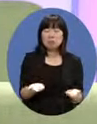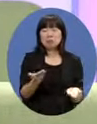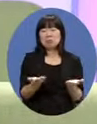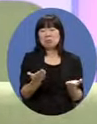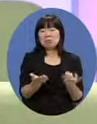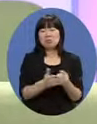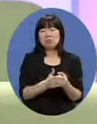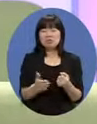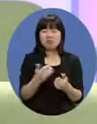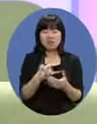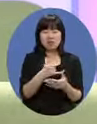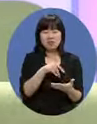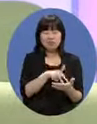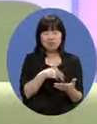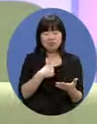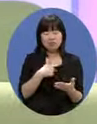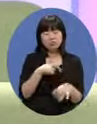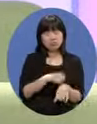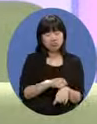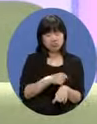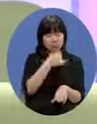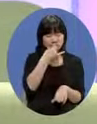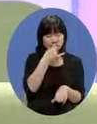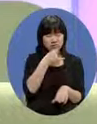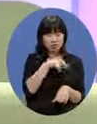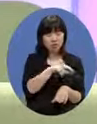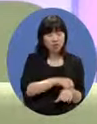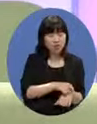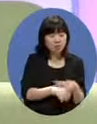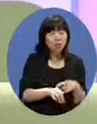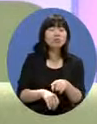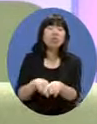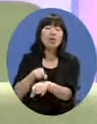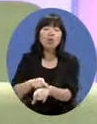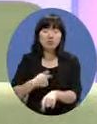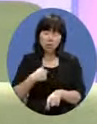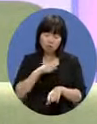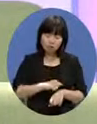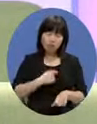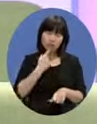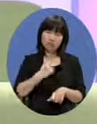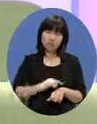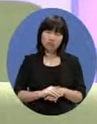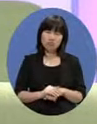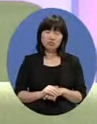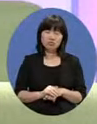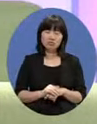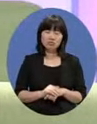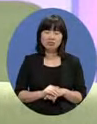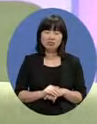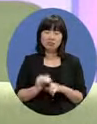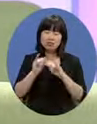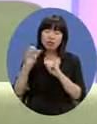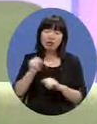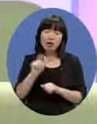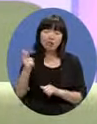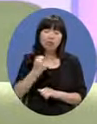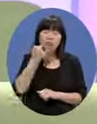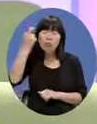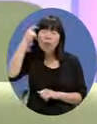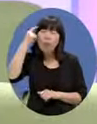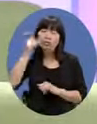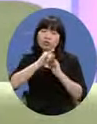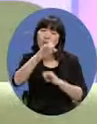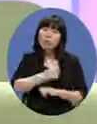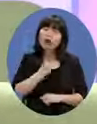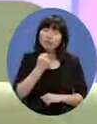하니까 자기는 나는 이거 잘하는데 걔 그거 잘하면 나는 이거 잘하고 나는 또 이거 잘하는데 상 안 받아도 된다면서 왜 자꾸 상 받아라